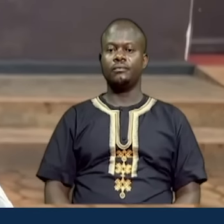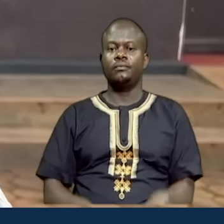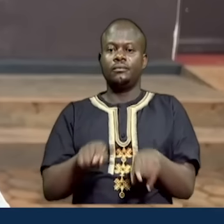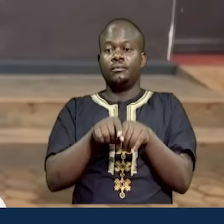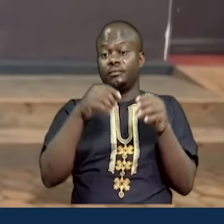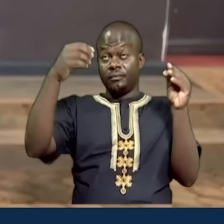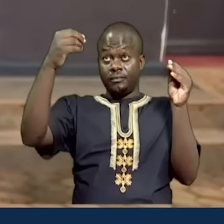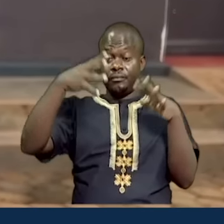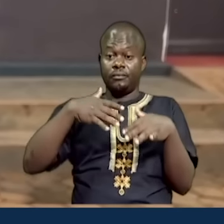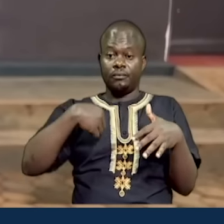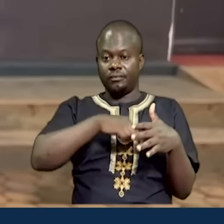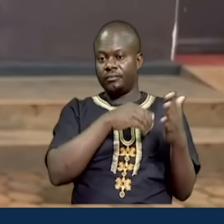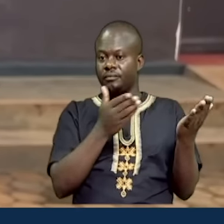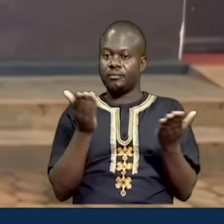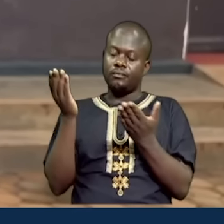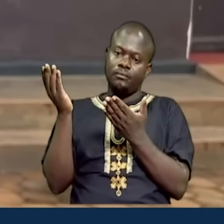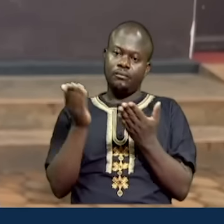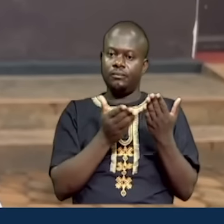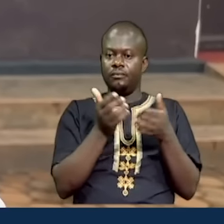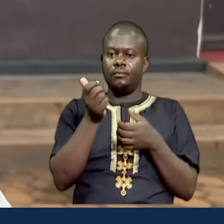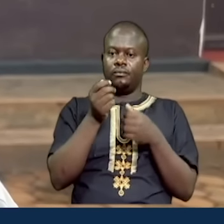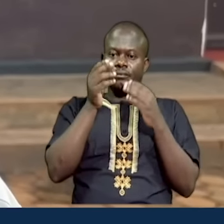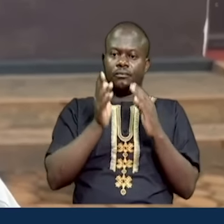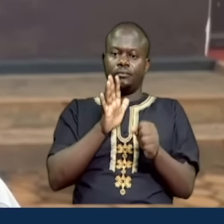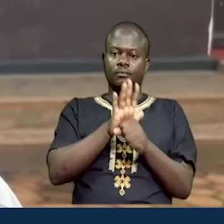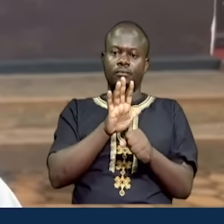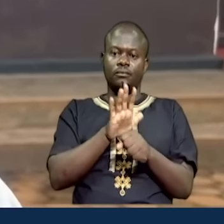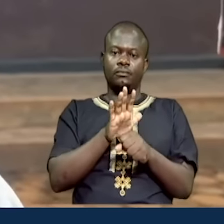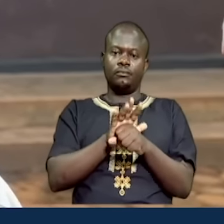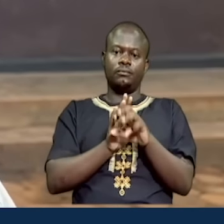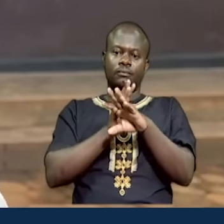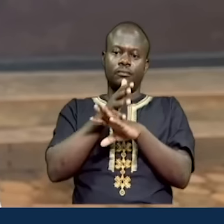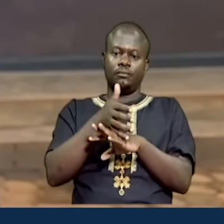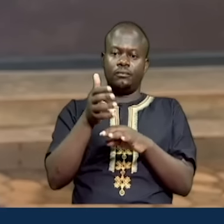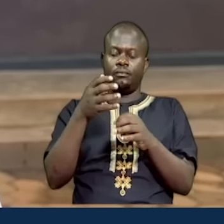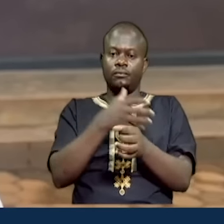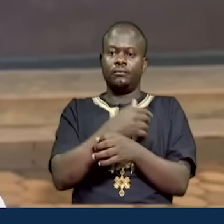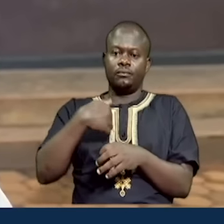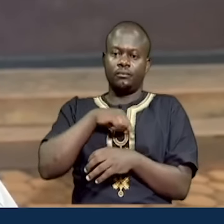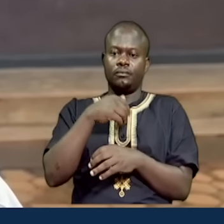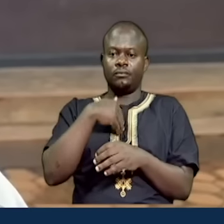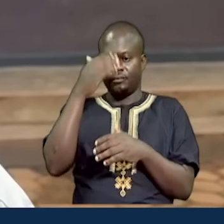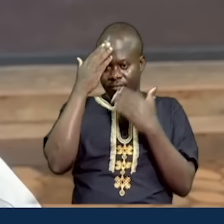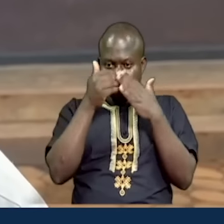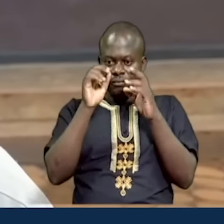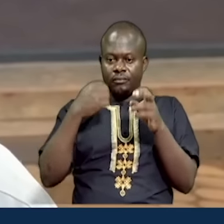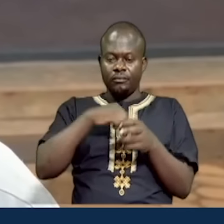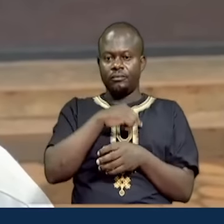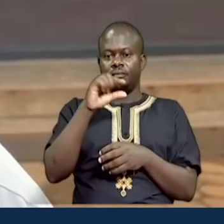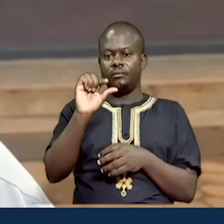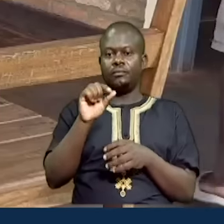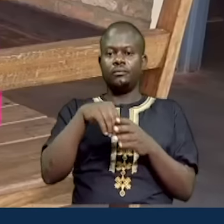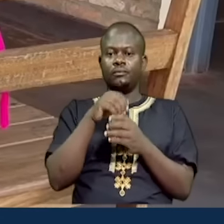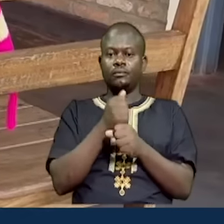twakira abakiriya benshi cyane birenze ubushobozi dufite, cyane ko turi bakeya mu kazi nk'uko